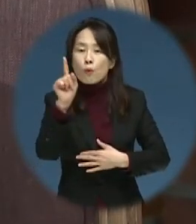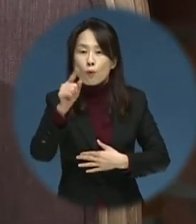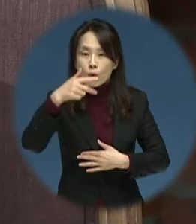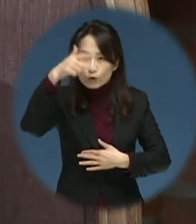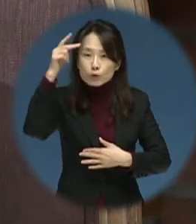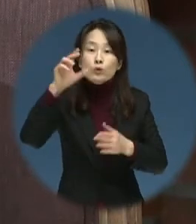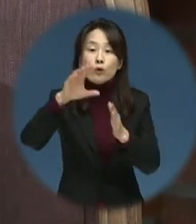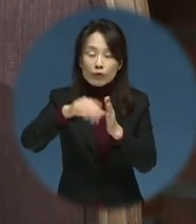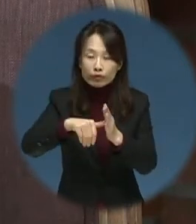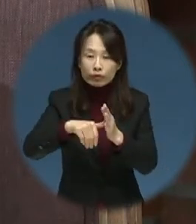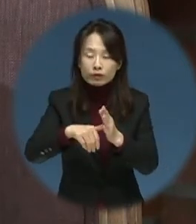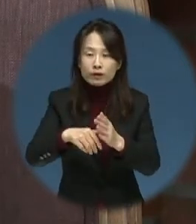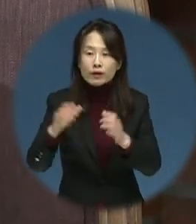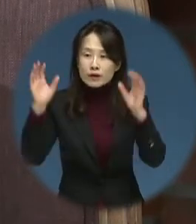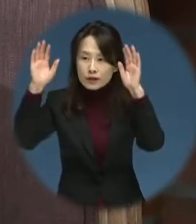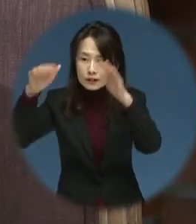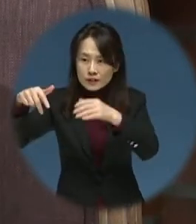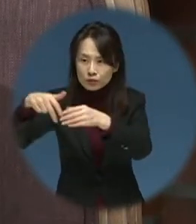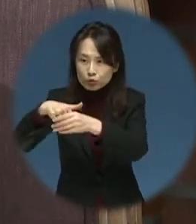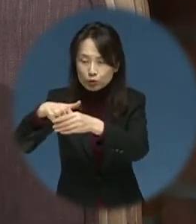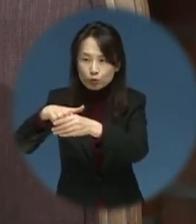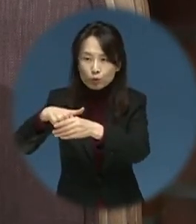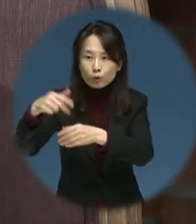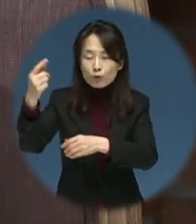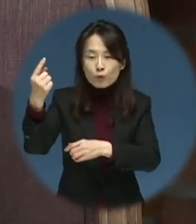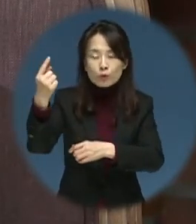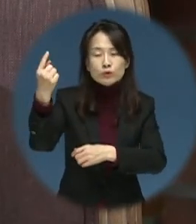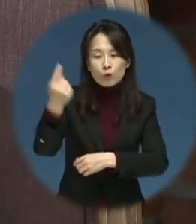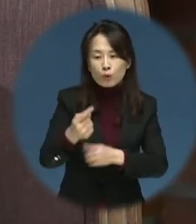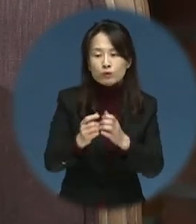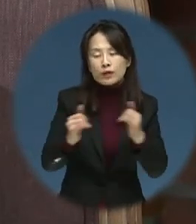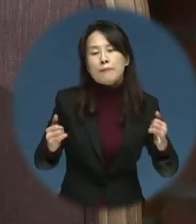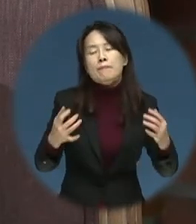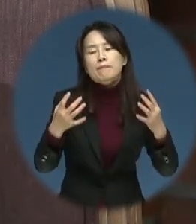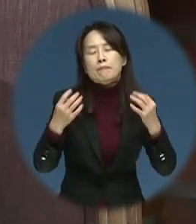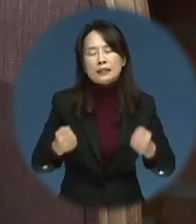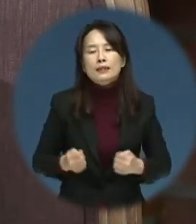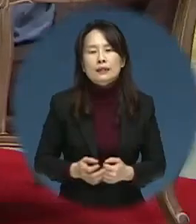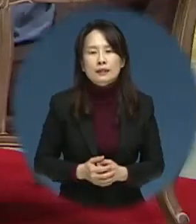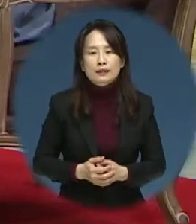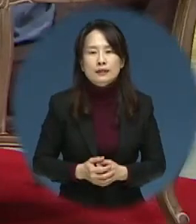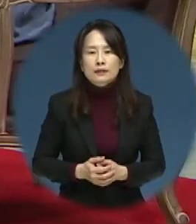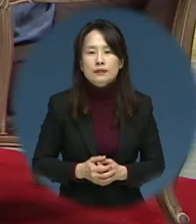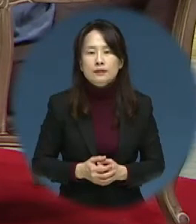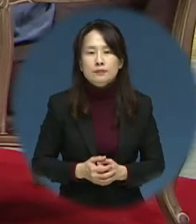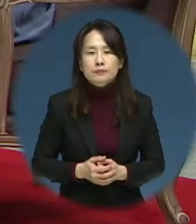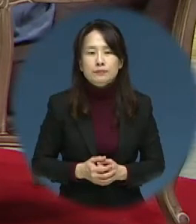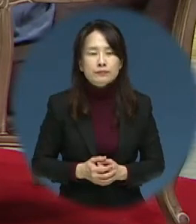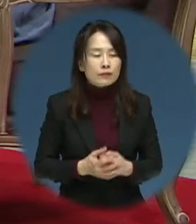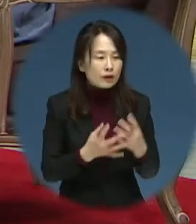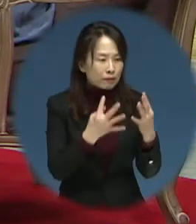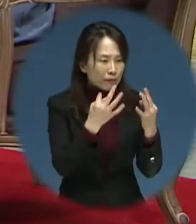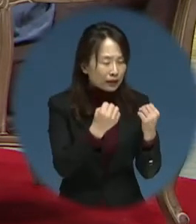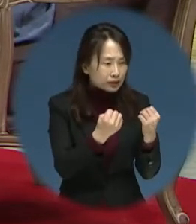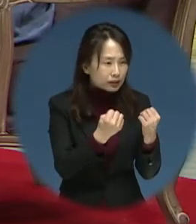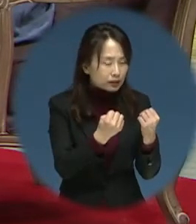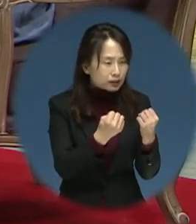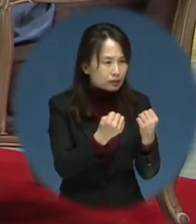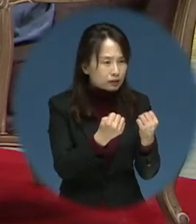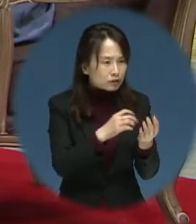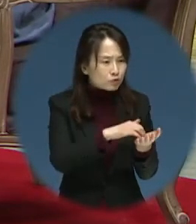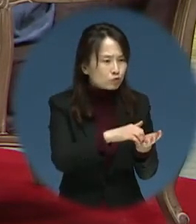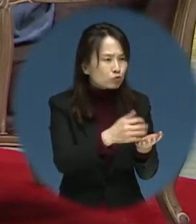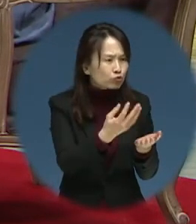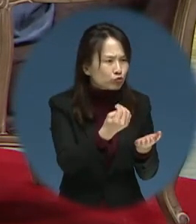시대에도 이슬람권 사람들이 굉장히 많이 와 있었다고 합니다. 그래요? 네. 그 많이라고 하는 게 대략 규모가